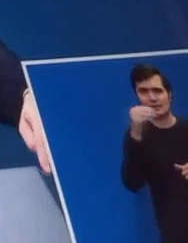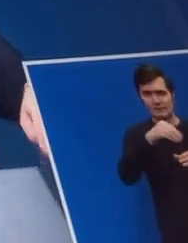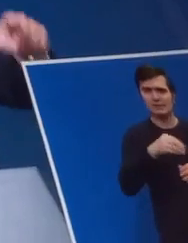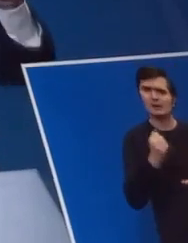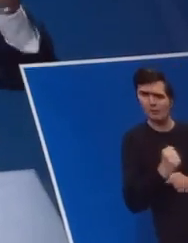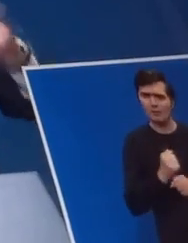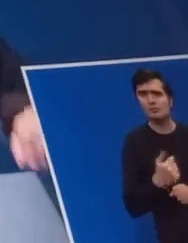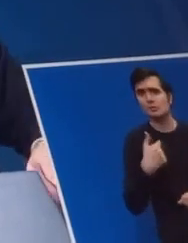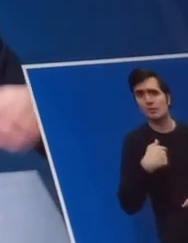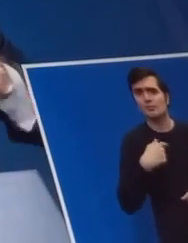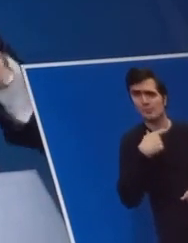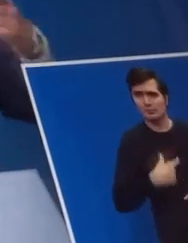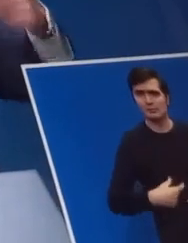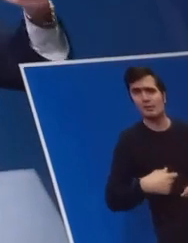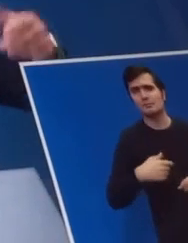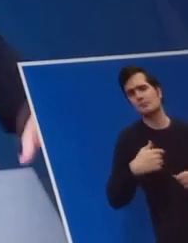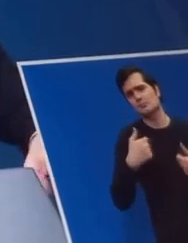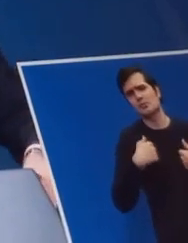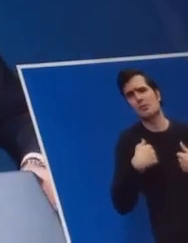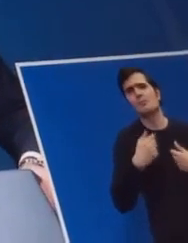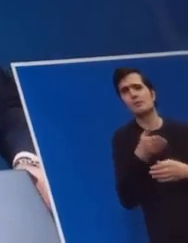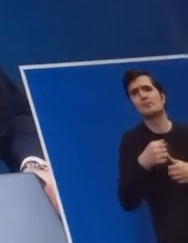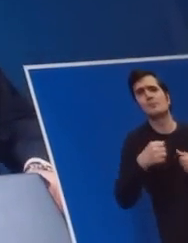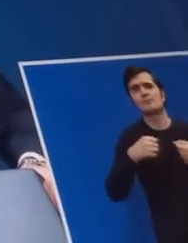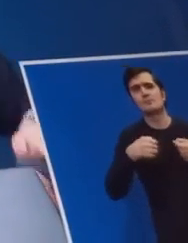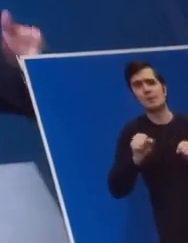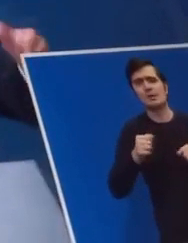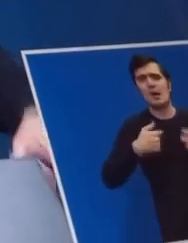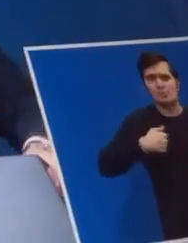personal ca ministru de finanțe le-am oferit, nu eu, dar prin băncile pe care le gestionăm la Ministerul